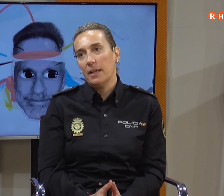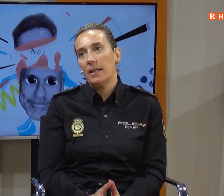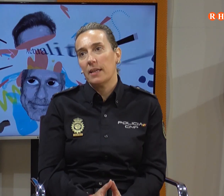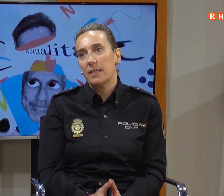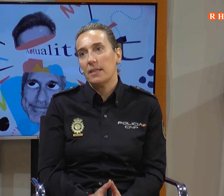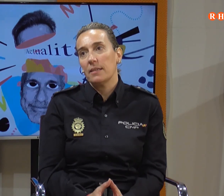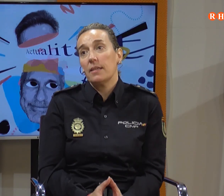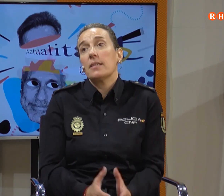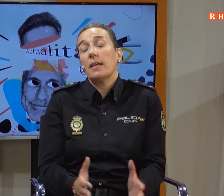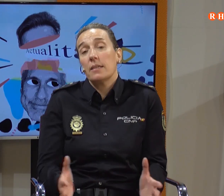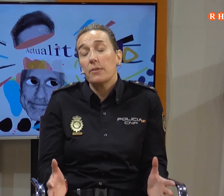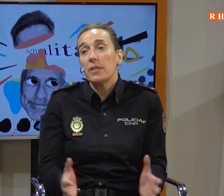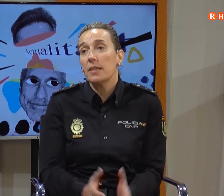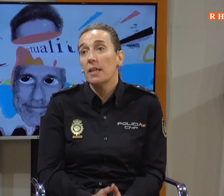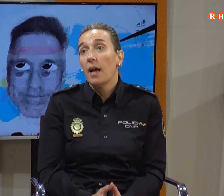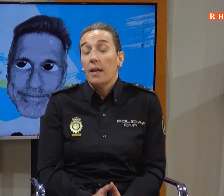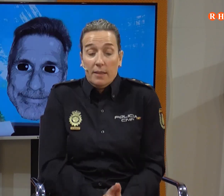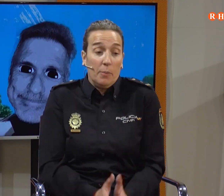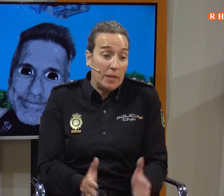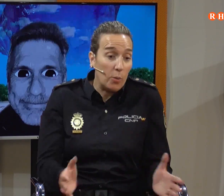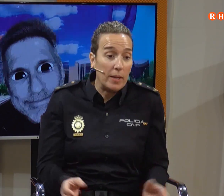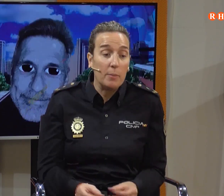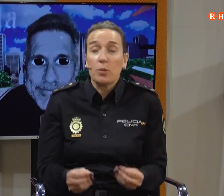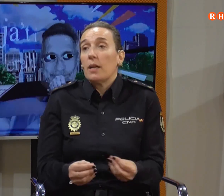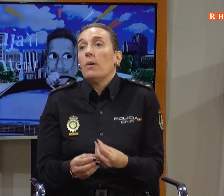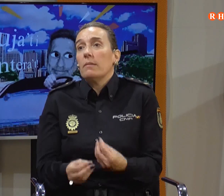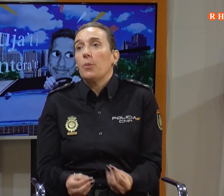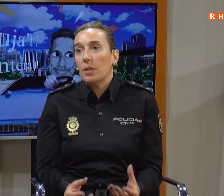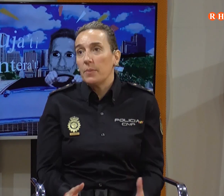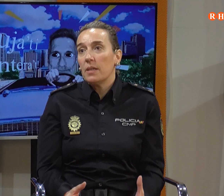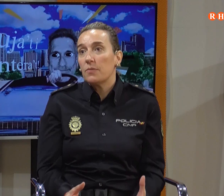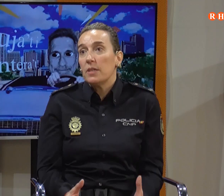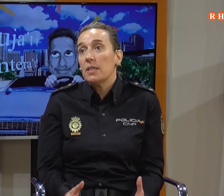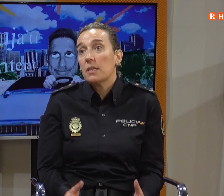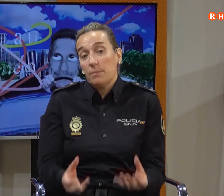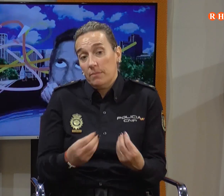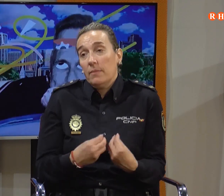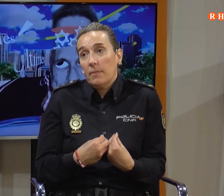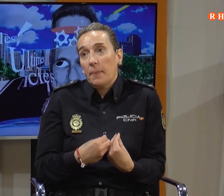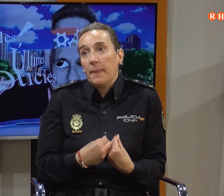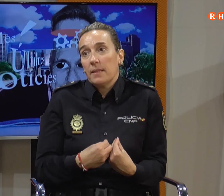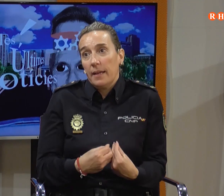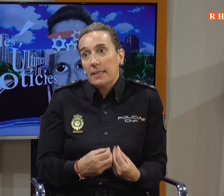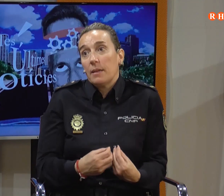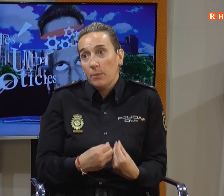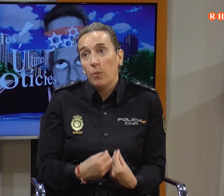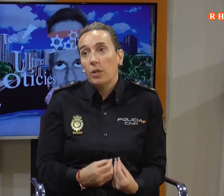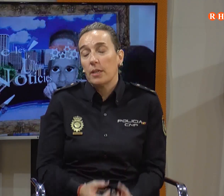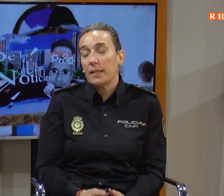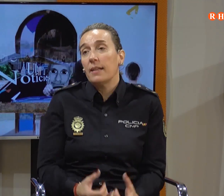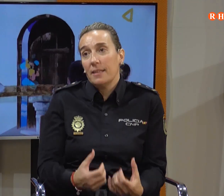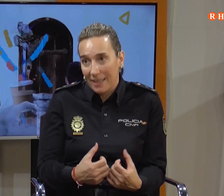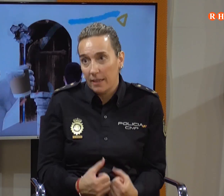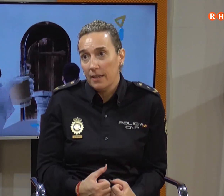pagar en targeta. Ah. Ja sé que és difícil. També recomanem, doncs, clar, quan portem diners físics, estar